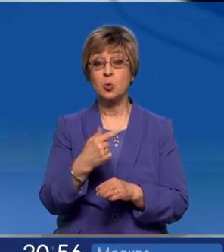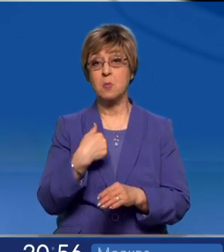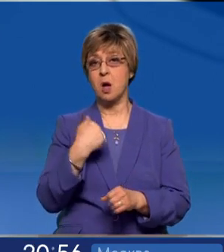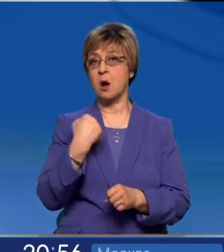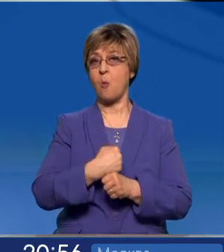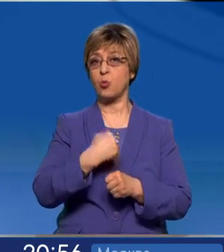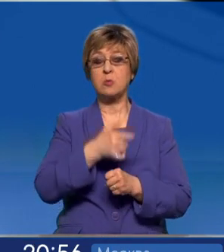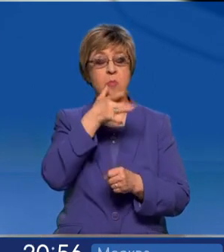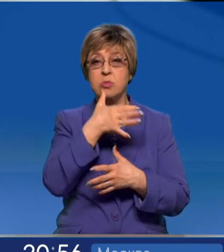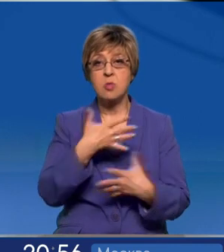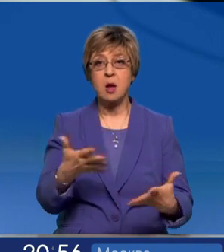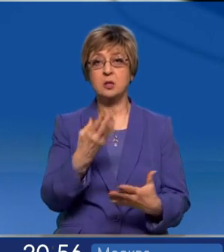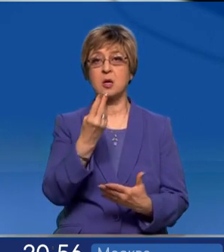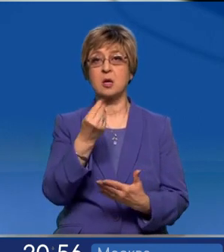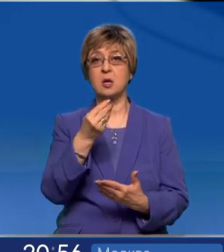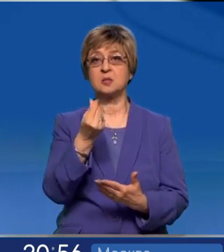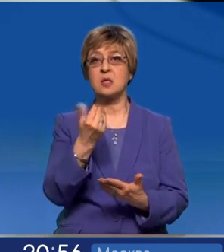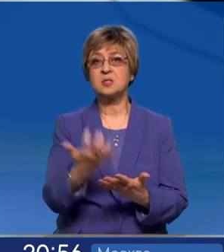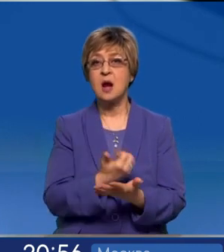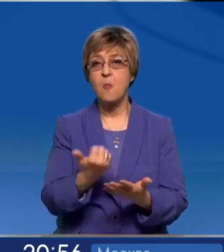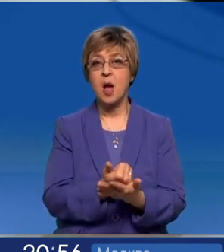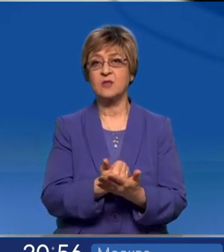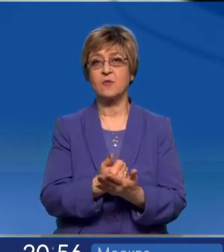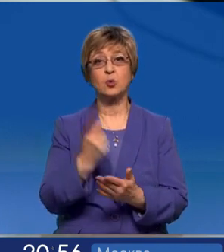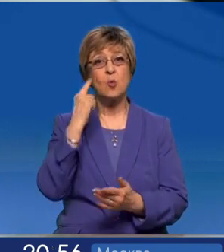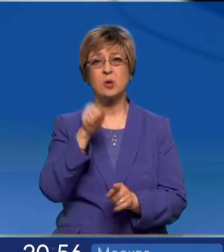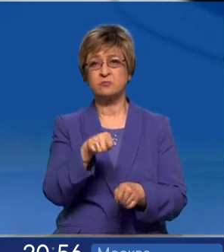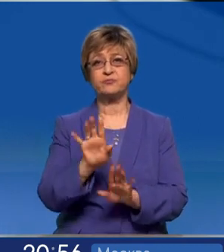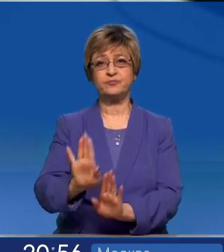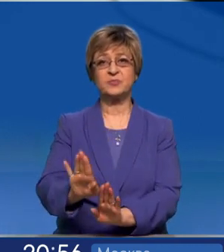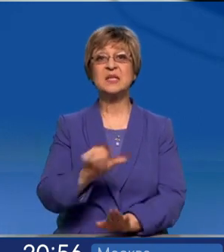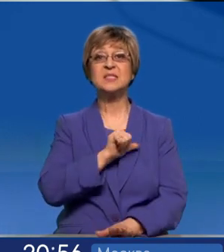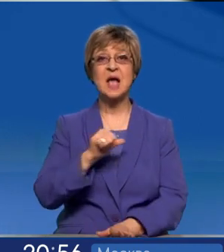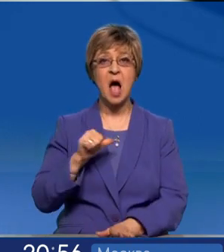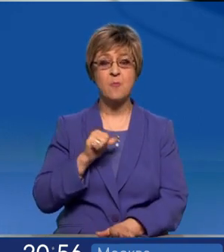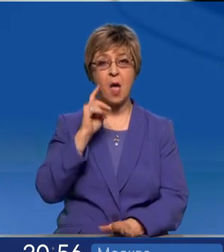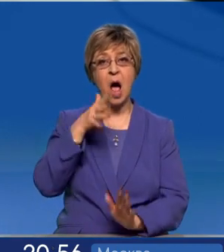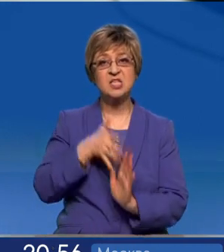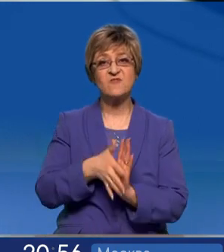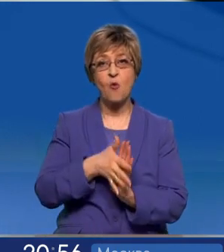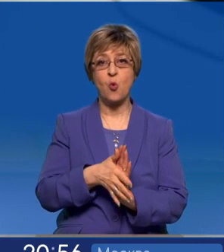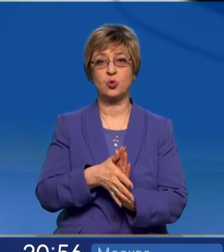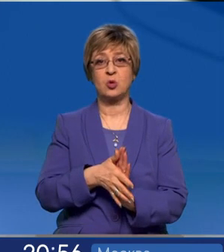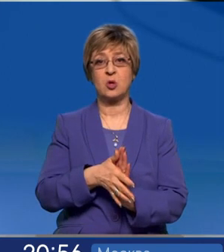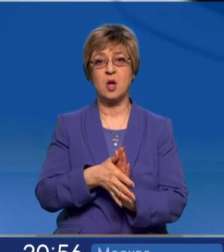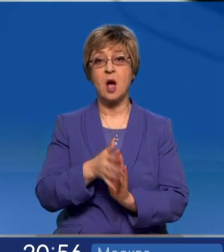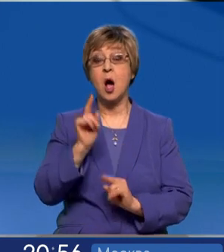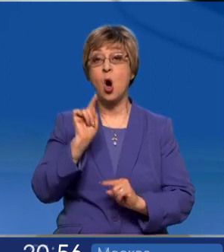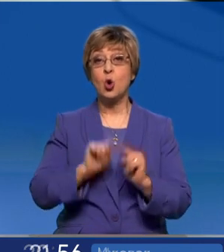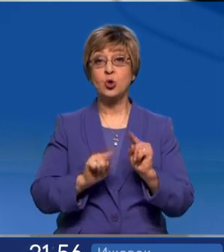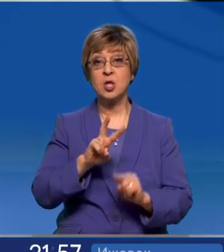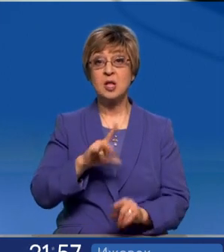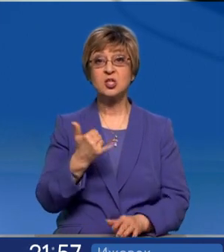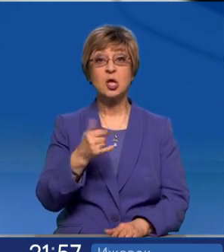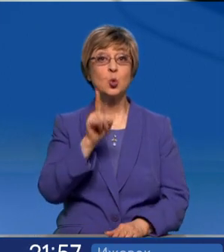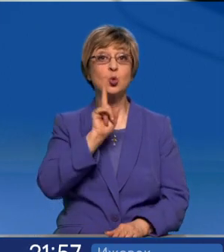некогда, мы зарабатываем деньги, да, мы рассчитываем на то, что они как-нибудь сами все освоят. То есть среднестатистический родитель сейчас, ему уже